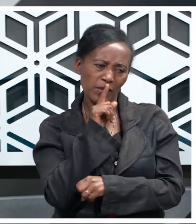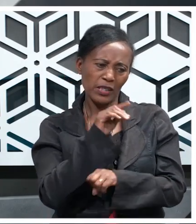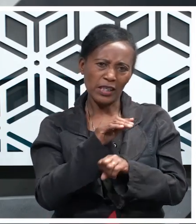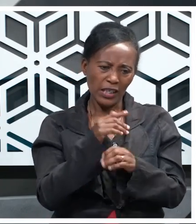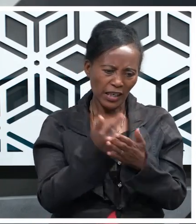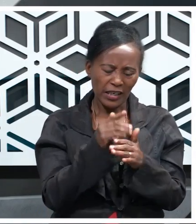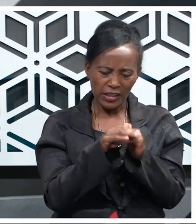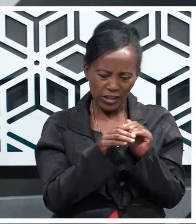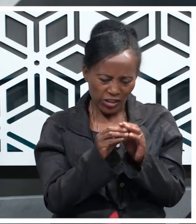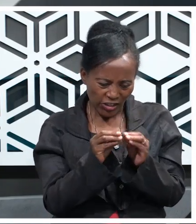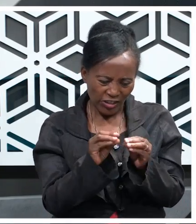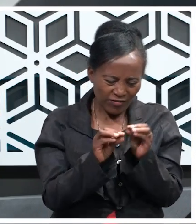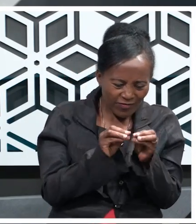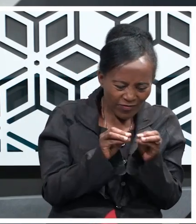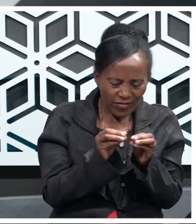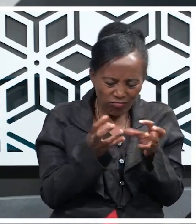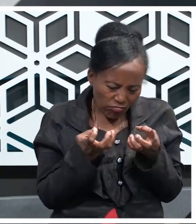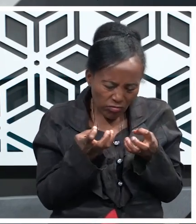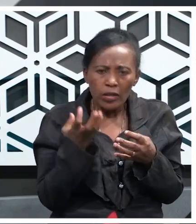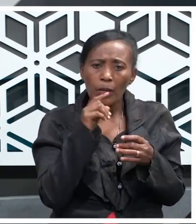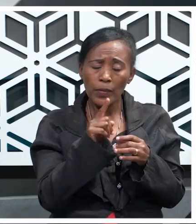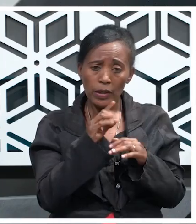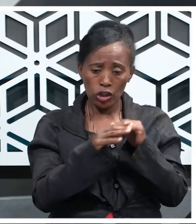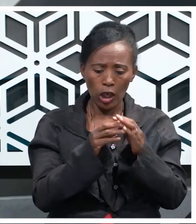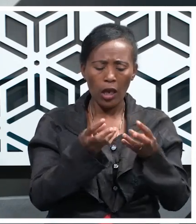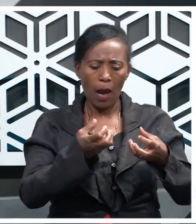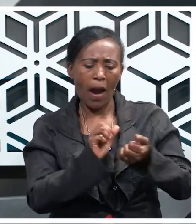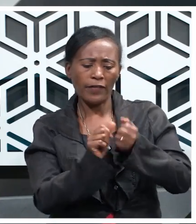ዝም ብዬ እጅ እጆቼ እንዲተኮማተሩ ስለነበሩ